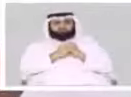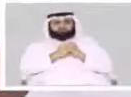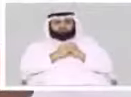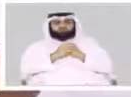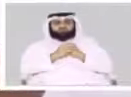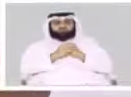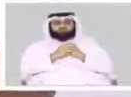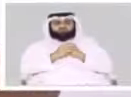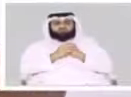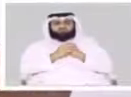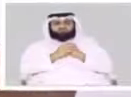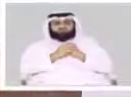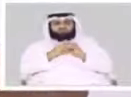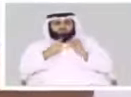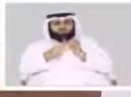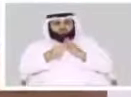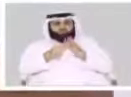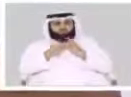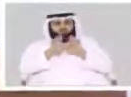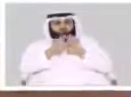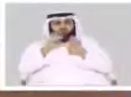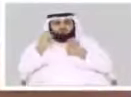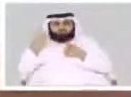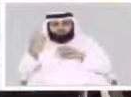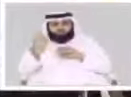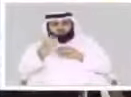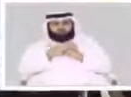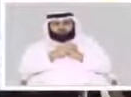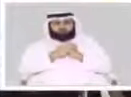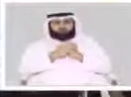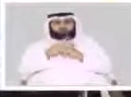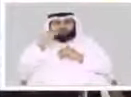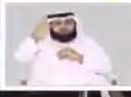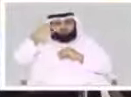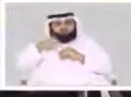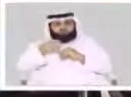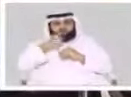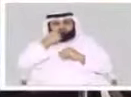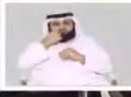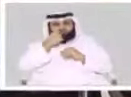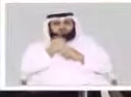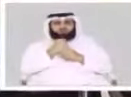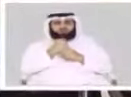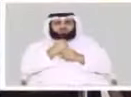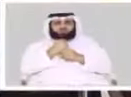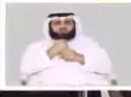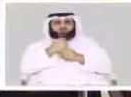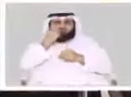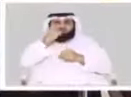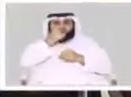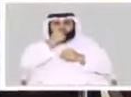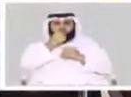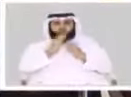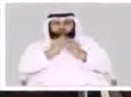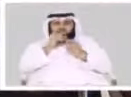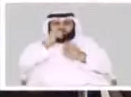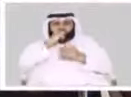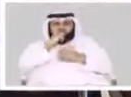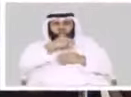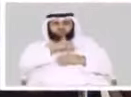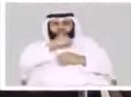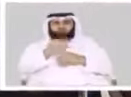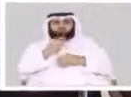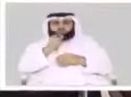بابين. الباب الأول الأمر به، وفي قوله تعالى يا أيها الذين